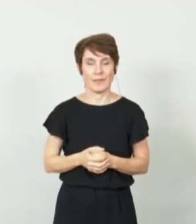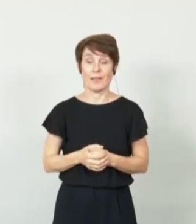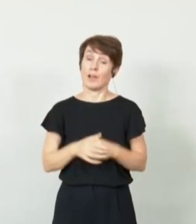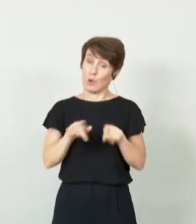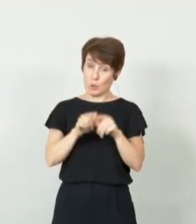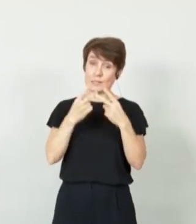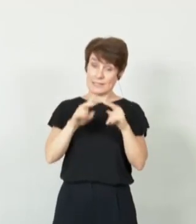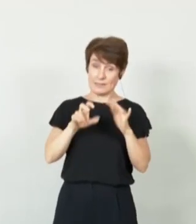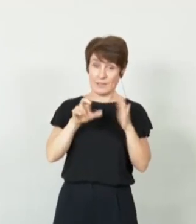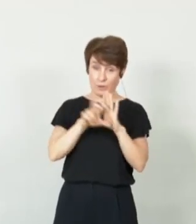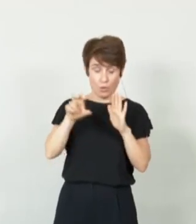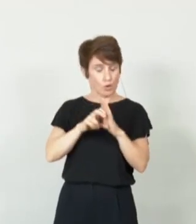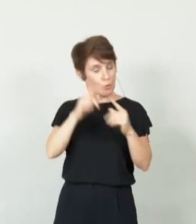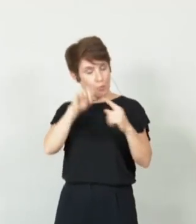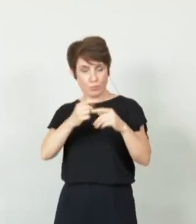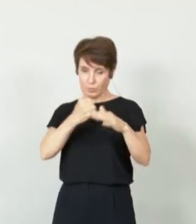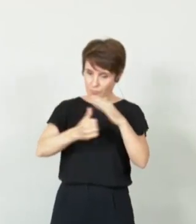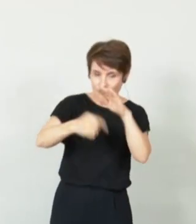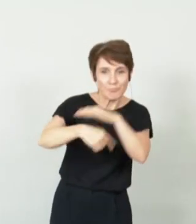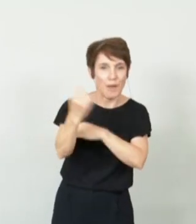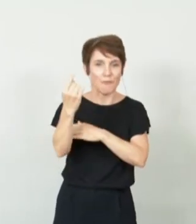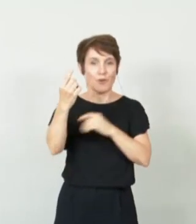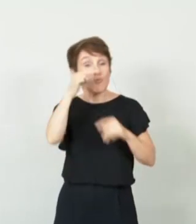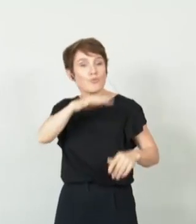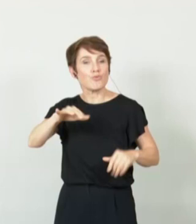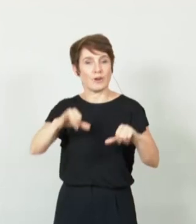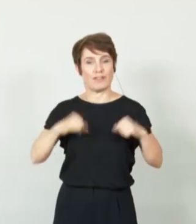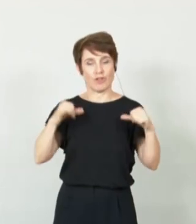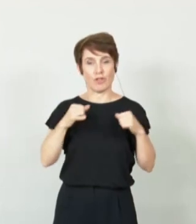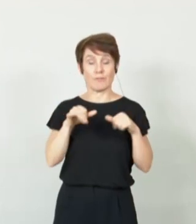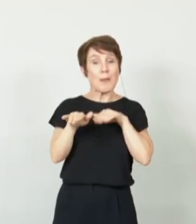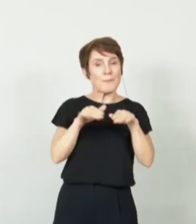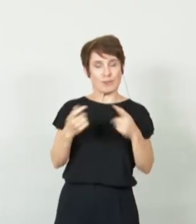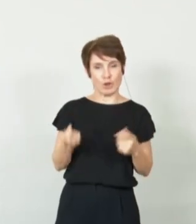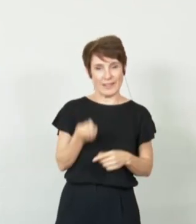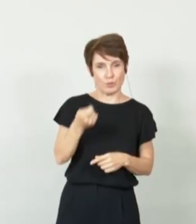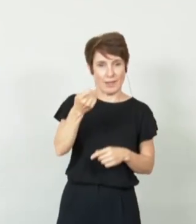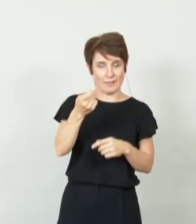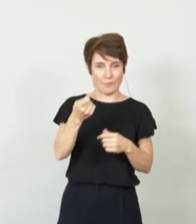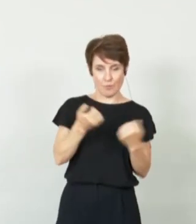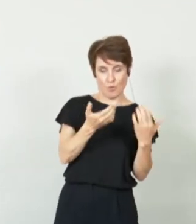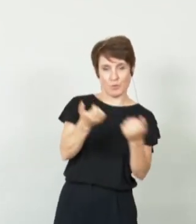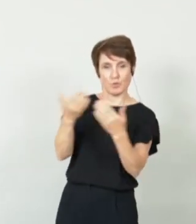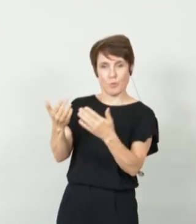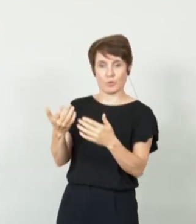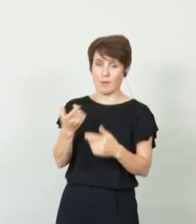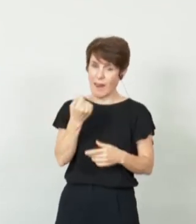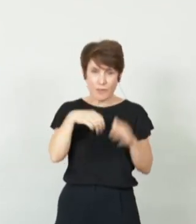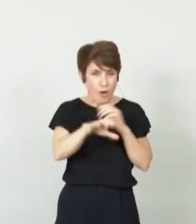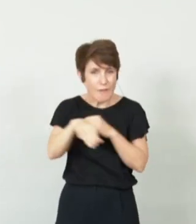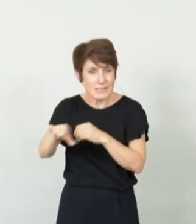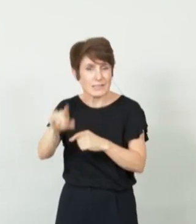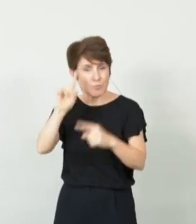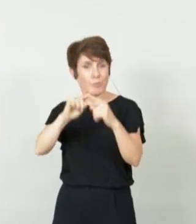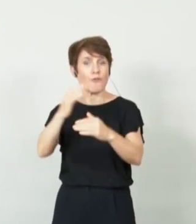l'éducation et la jeunesse avec une méthode un projet éducatif 2022-2027 des investissements dans le plan école